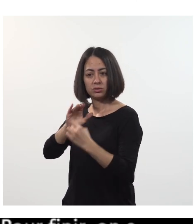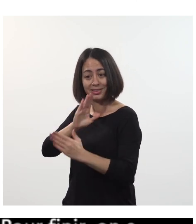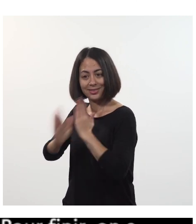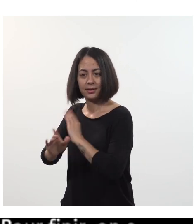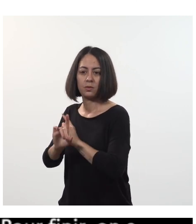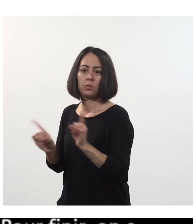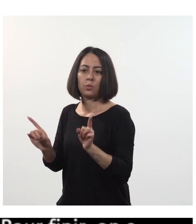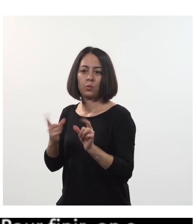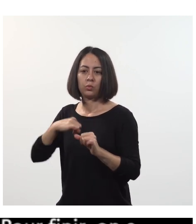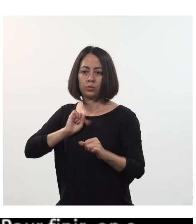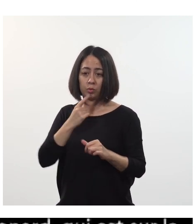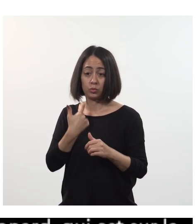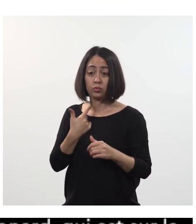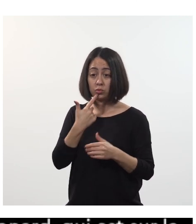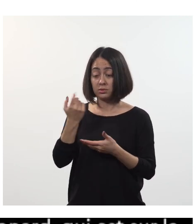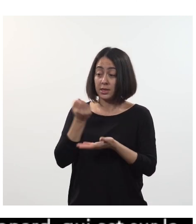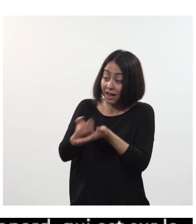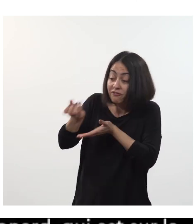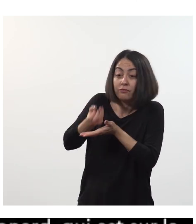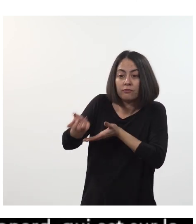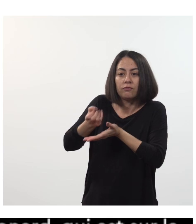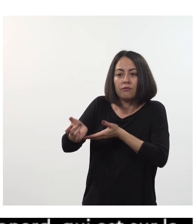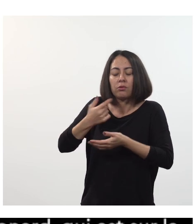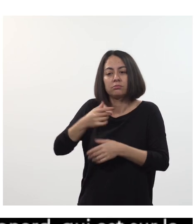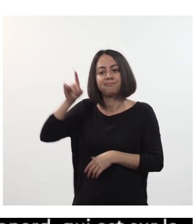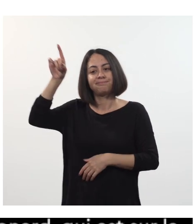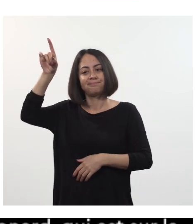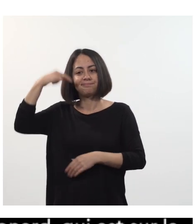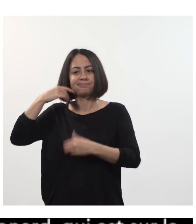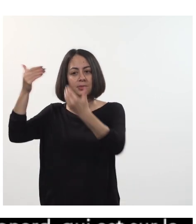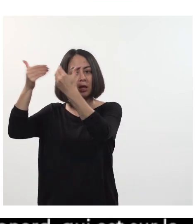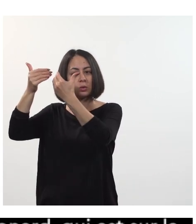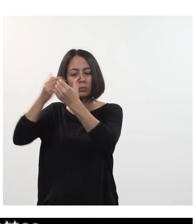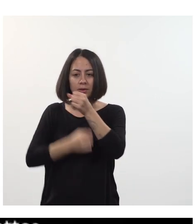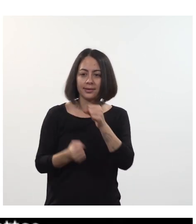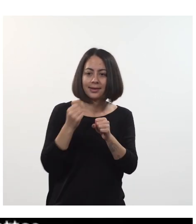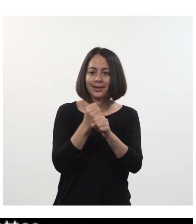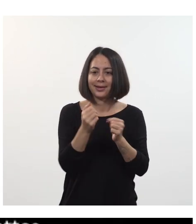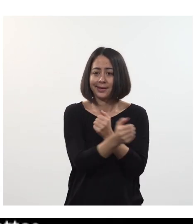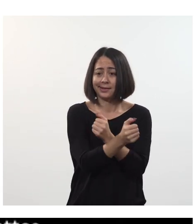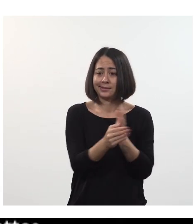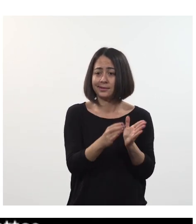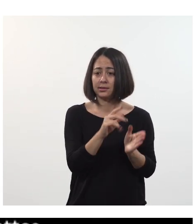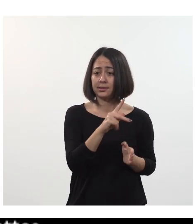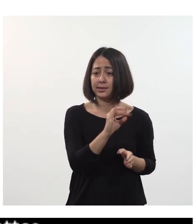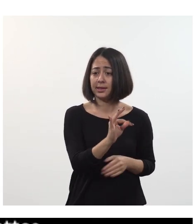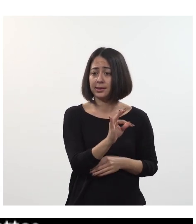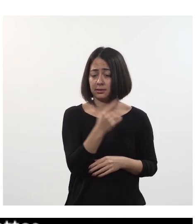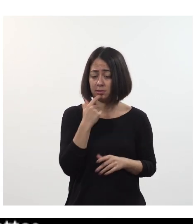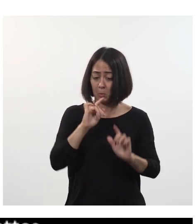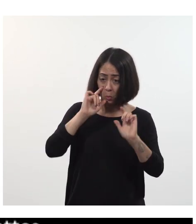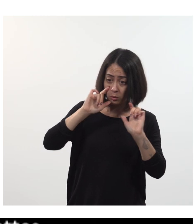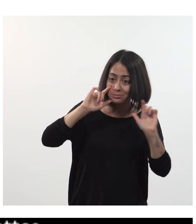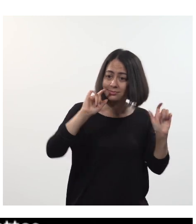est davantage là en ressources. L'ARS nous a demandé de réaliser des kits pour diagnostiquer et prendre en charge tout